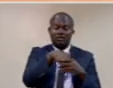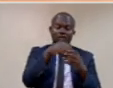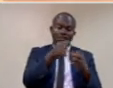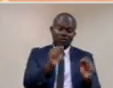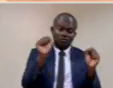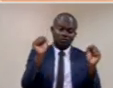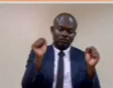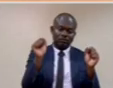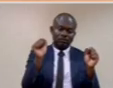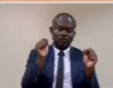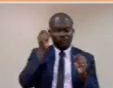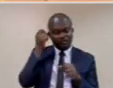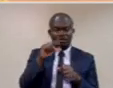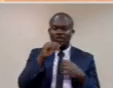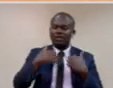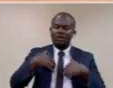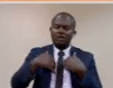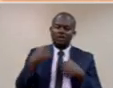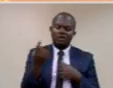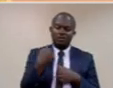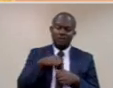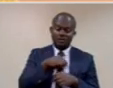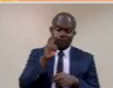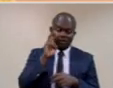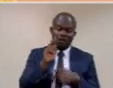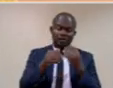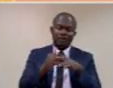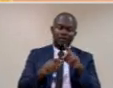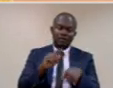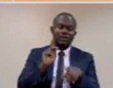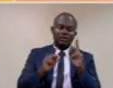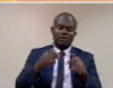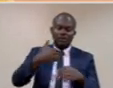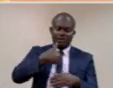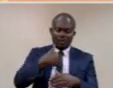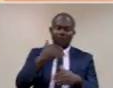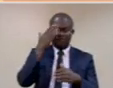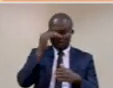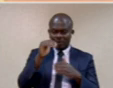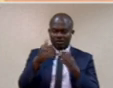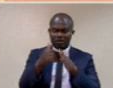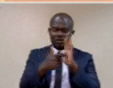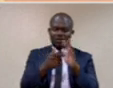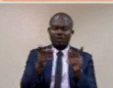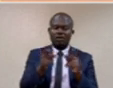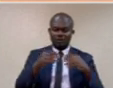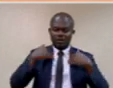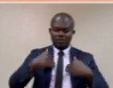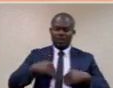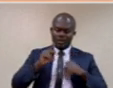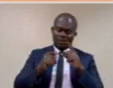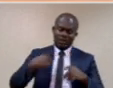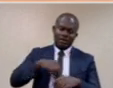ndaharokokera rero nta bushake na bumwe twigeze tubona abatwiciye abantu bagira bwo kugira ngo batwerekeho aho imibiri y'abantu